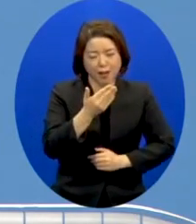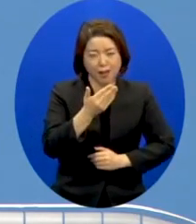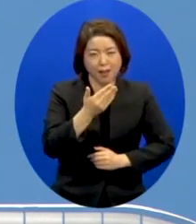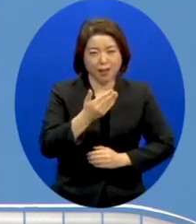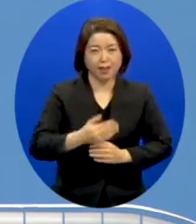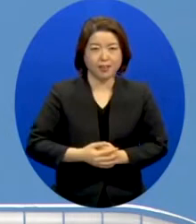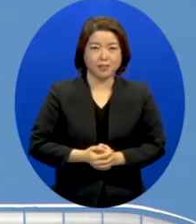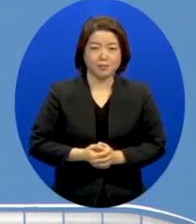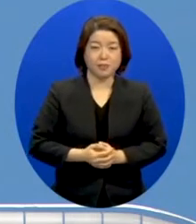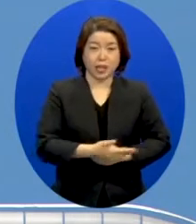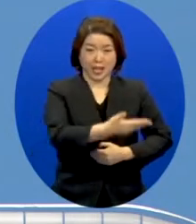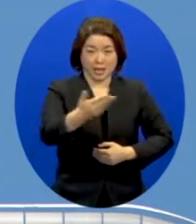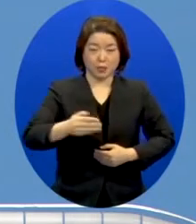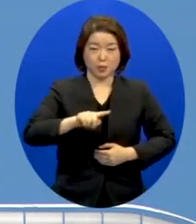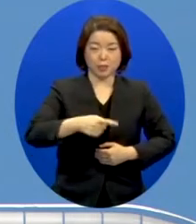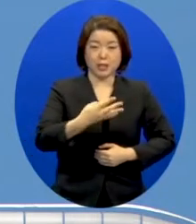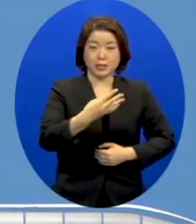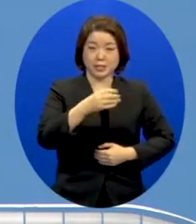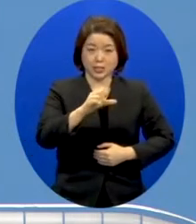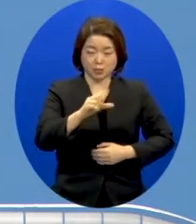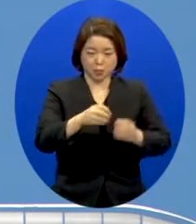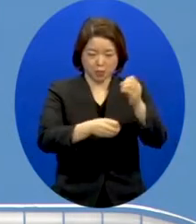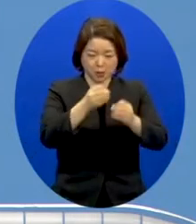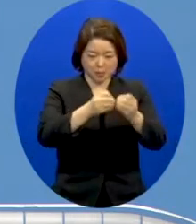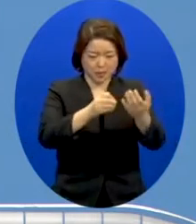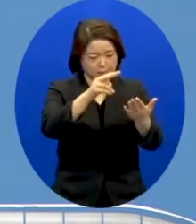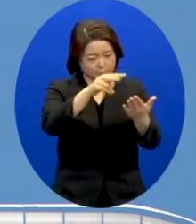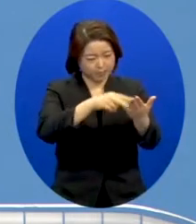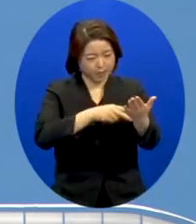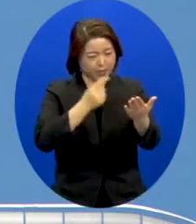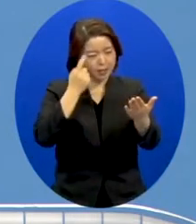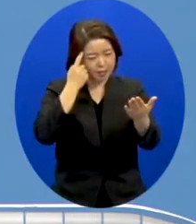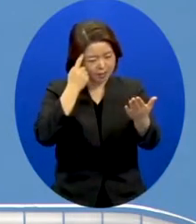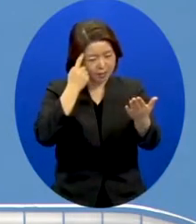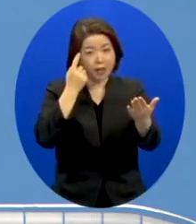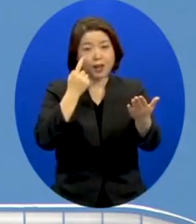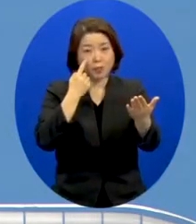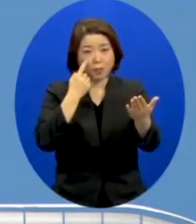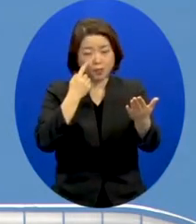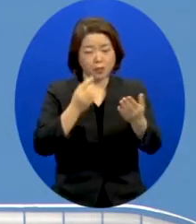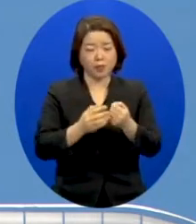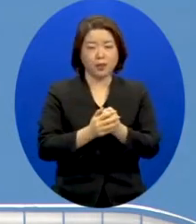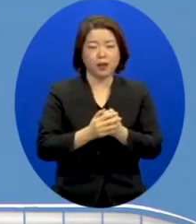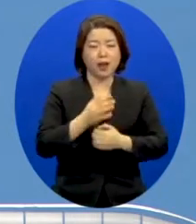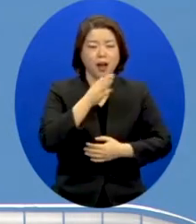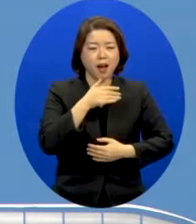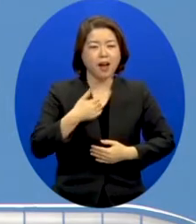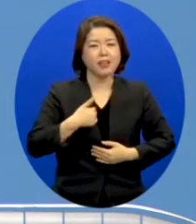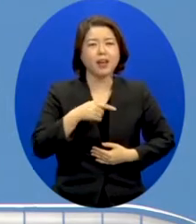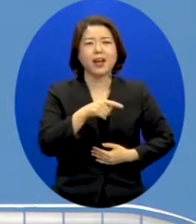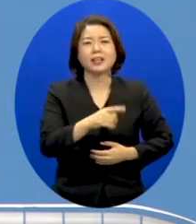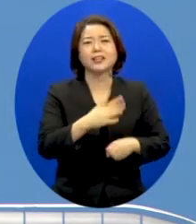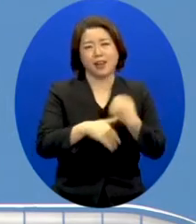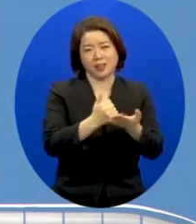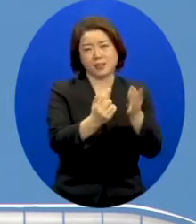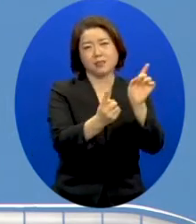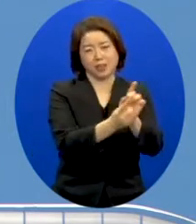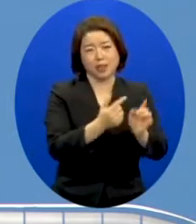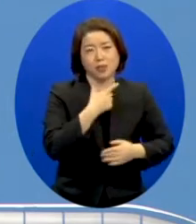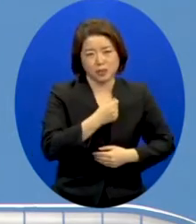시편 145 편을 다시 묵상 하시면서 아 바로 내가 이 하나님을 만나야 되는데